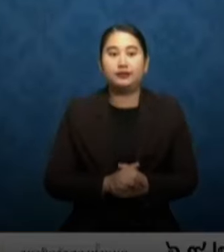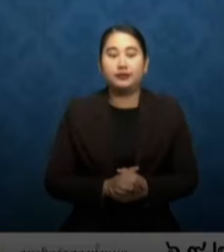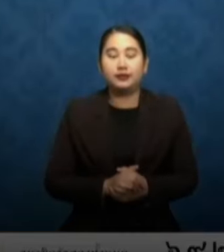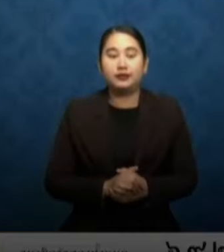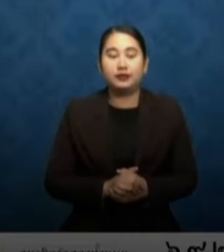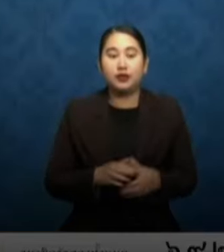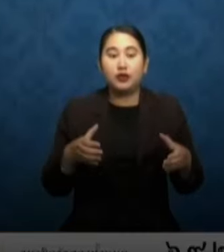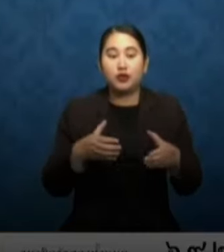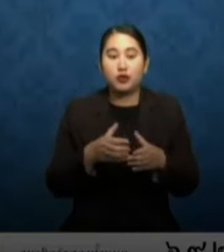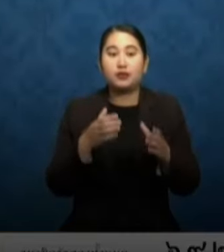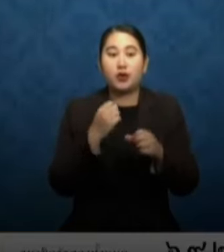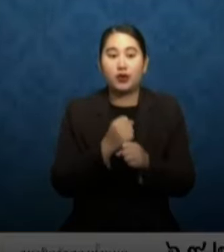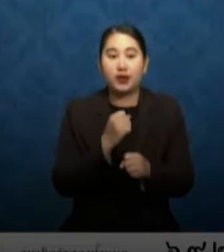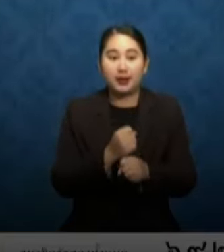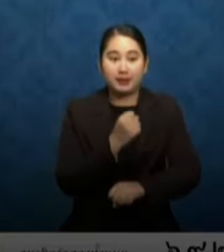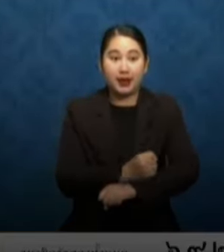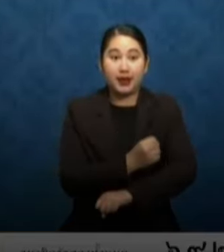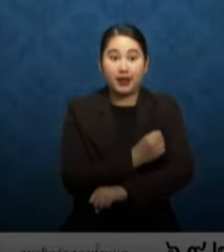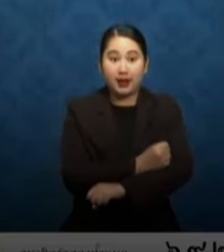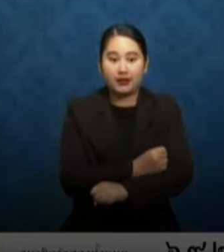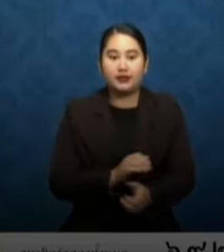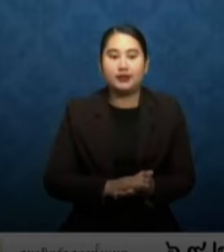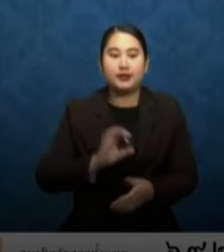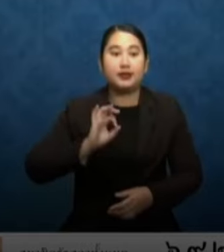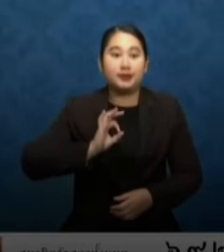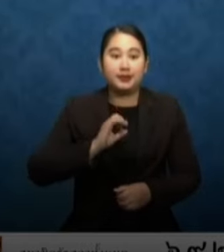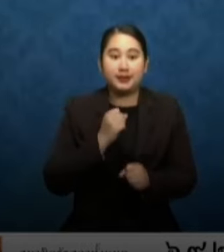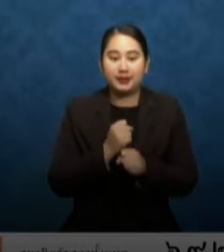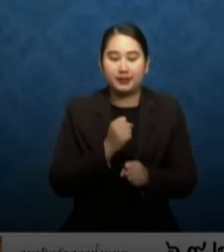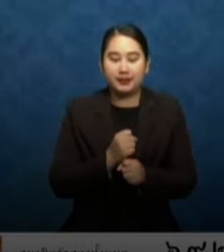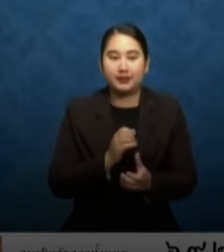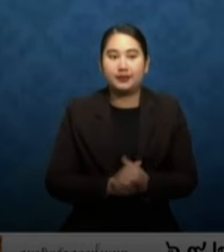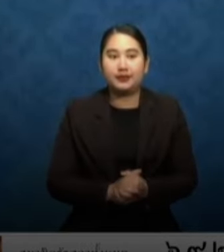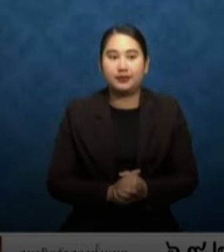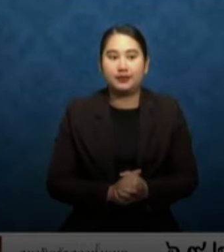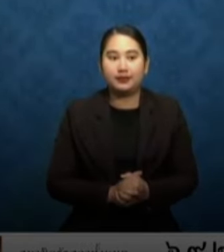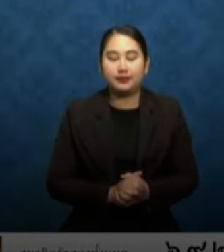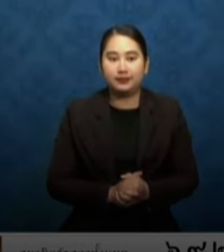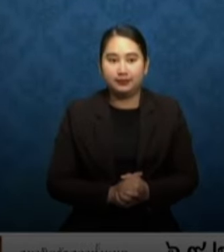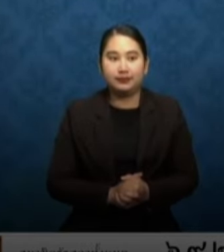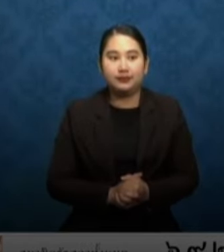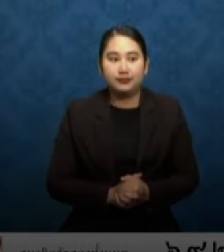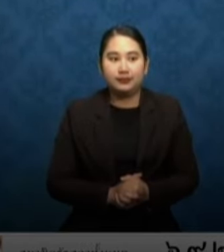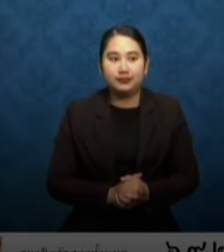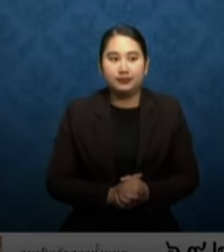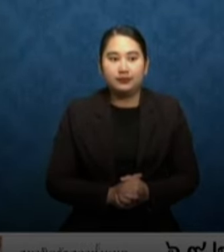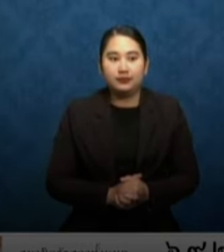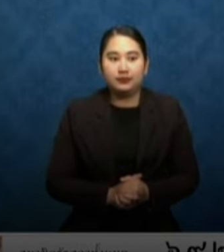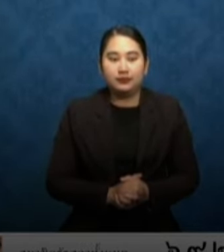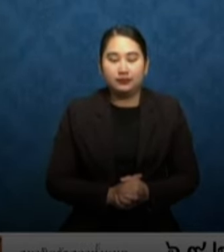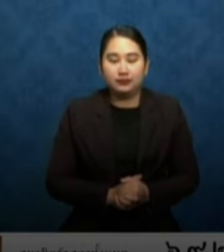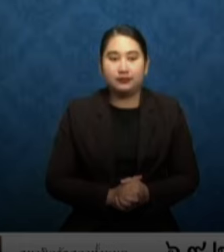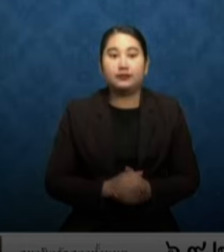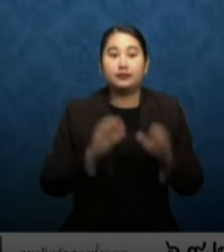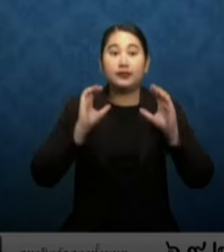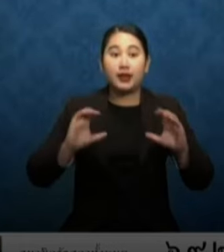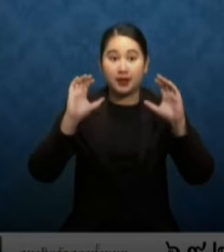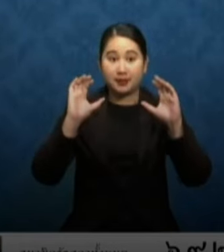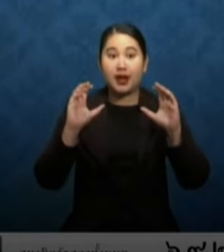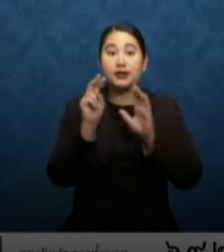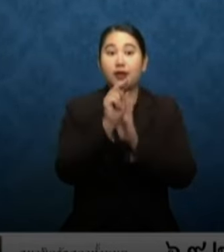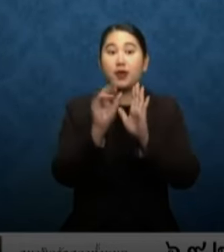สัดส่วนเครือข่ายผู้ใช้แรงงานในฐานะสมาชิกรัฐสภาท่านประธานครับผมได้ฟังคำแถลงนโยบายของรัฐบาล